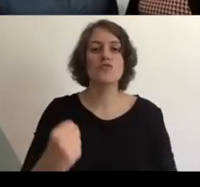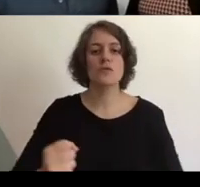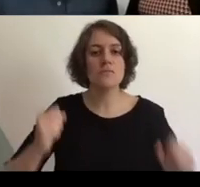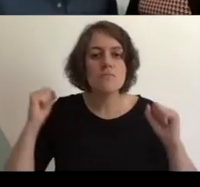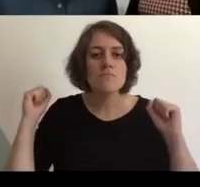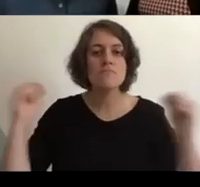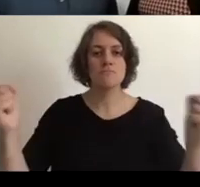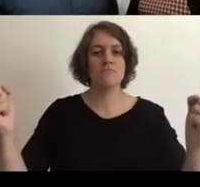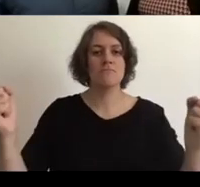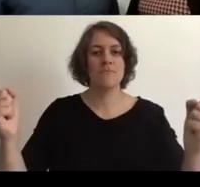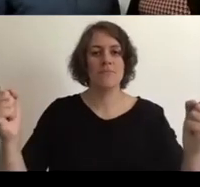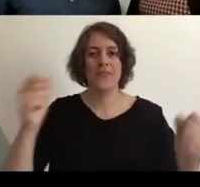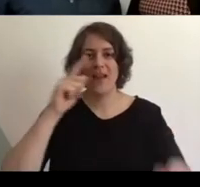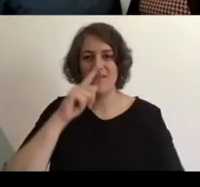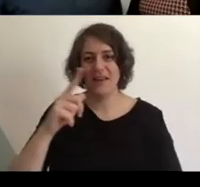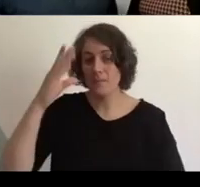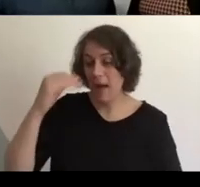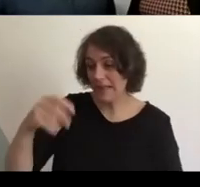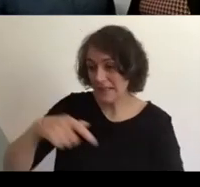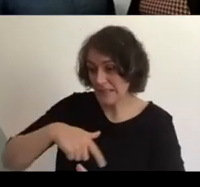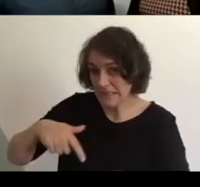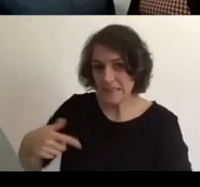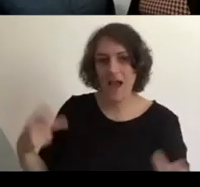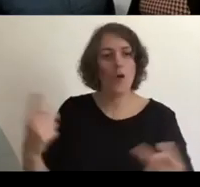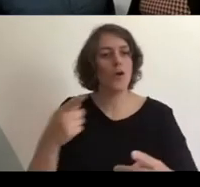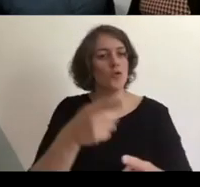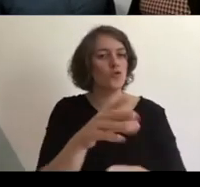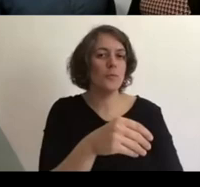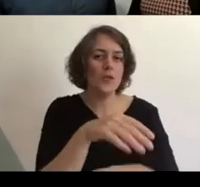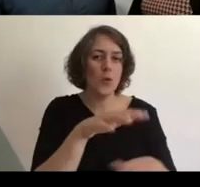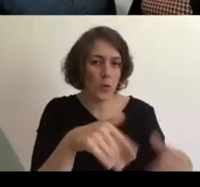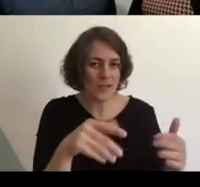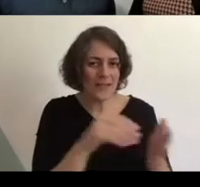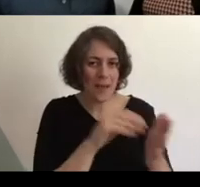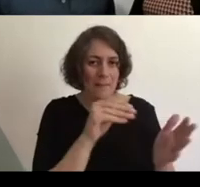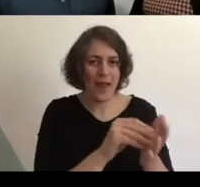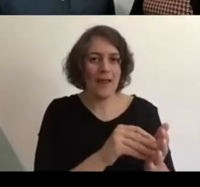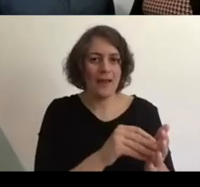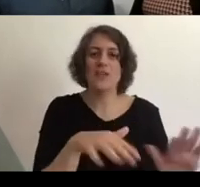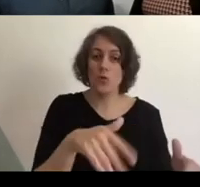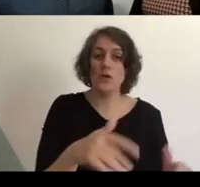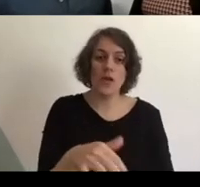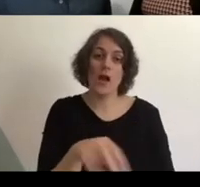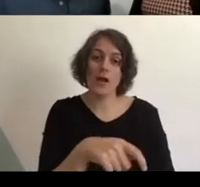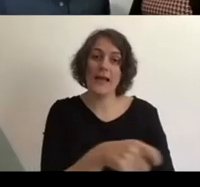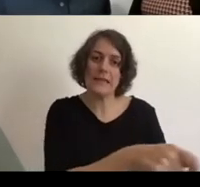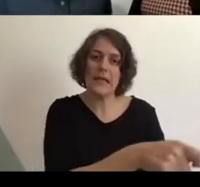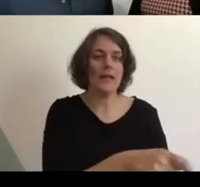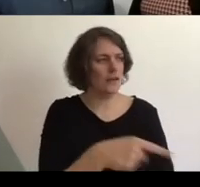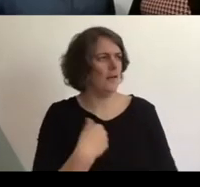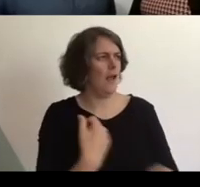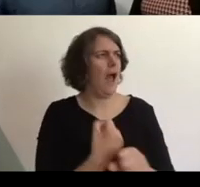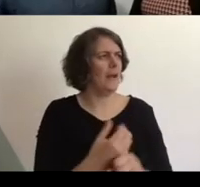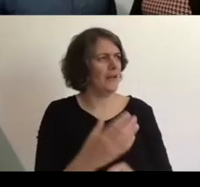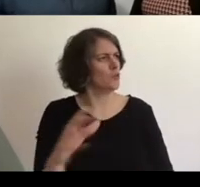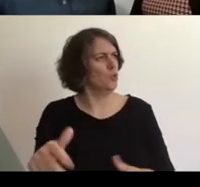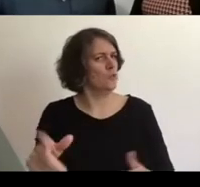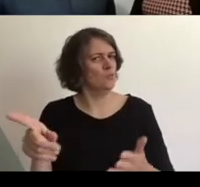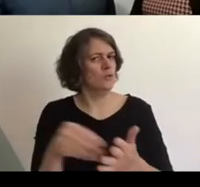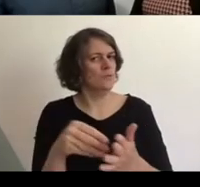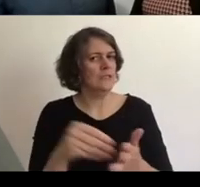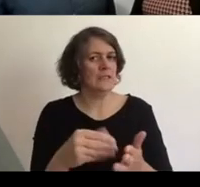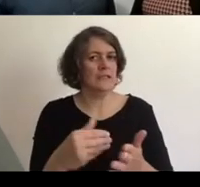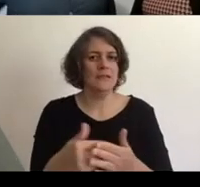ob jetzt der Mann in der Kita oder du mit deinem Hund oder wer auch immer, weil das auch wichtig ist, sich nicht zu verstecken und sich nicht dann auch noch zu sagen, ja,